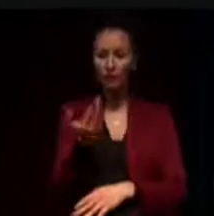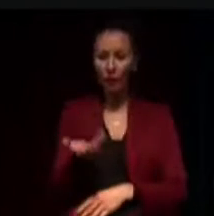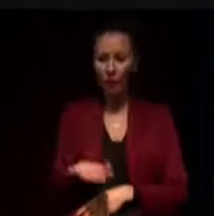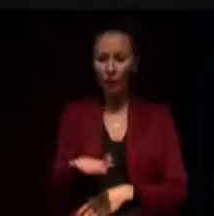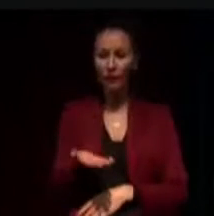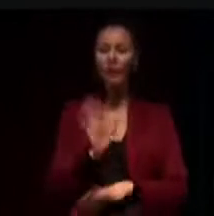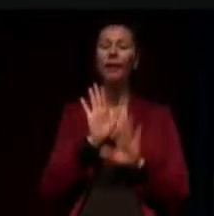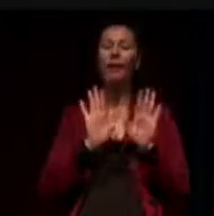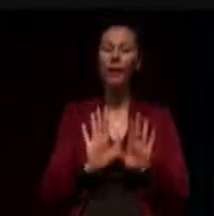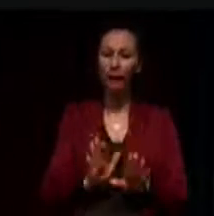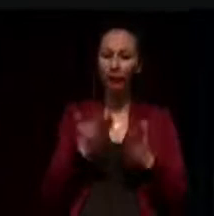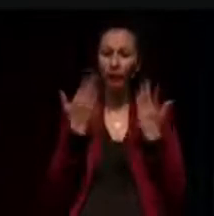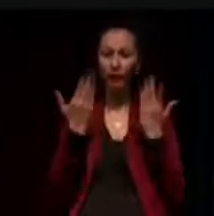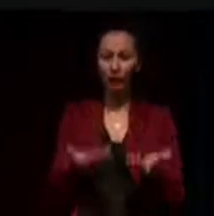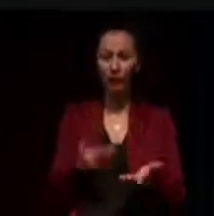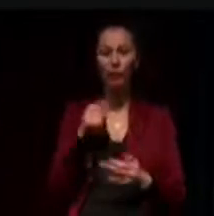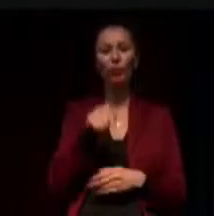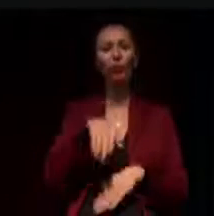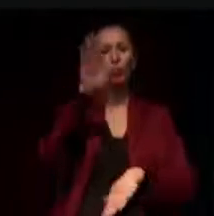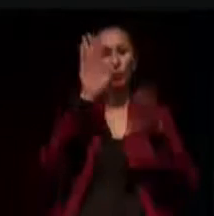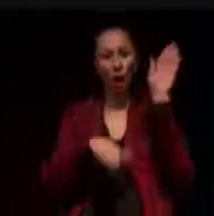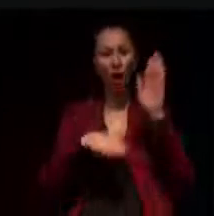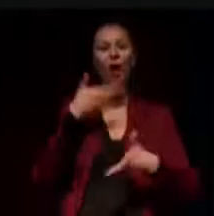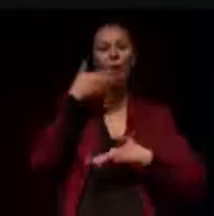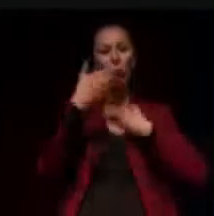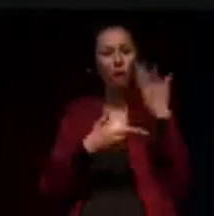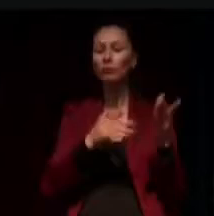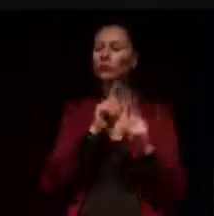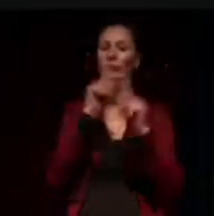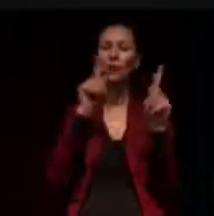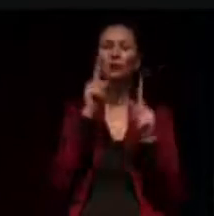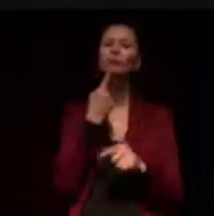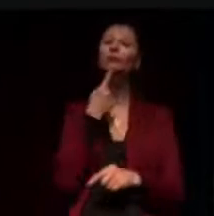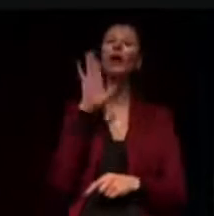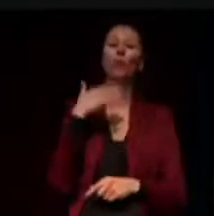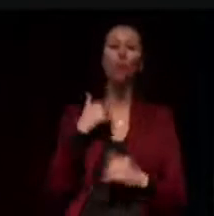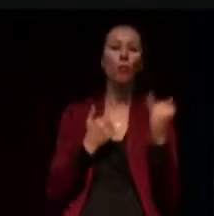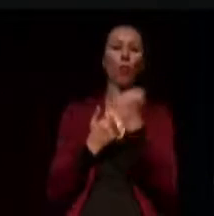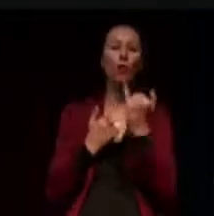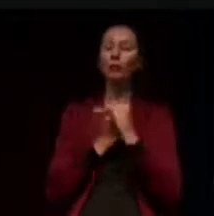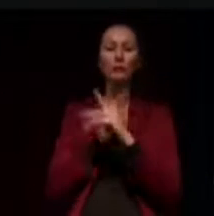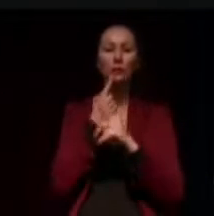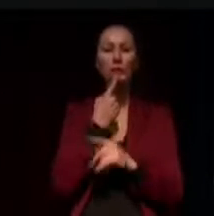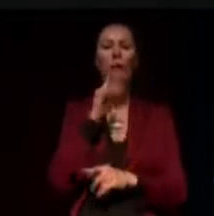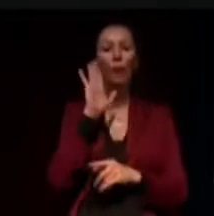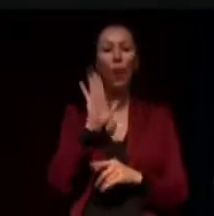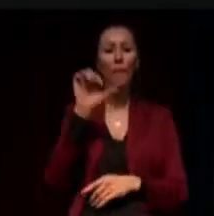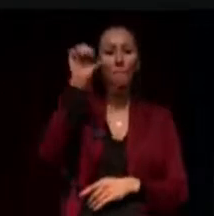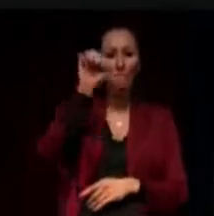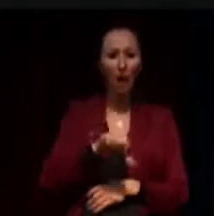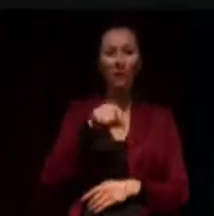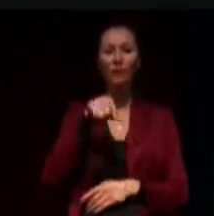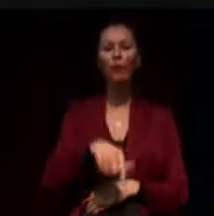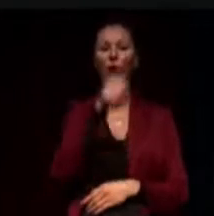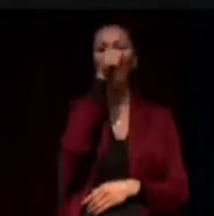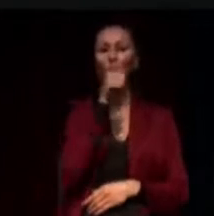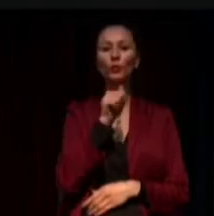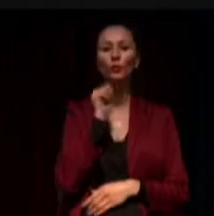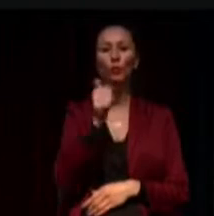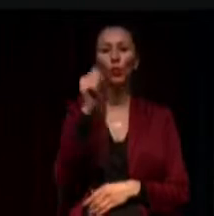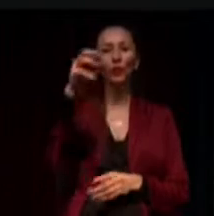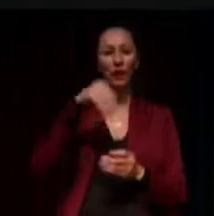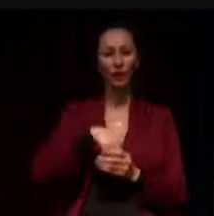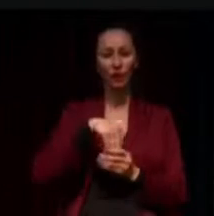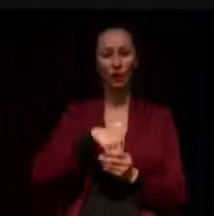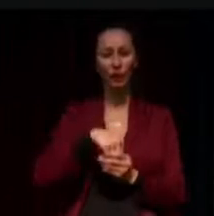olsaydı evet bunların reklamını yapmanızda hiçbir sakınca yoktu ve eleştirmeyecektik. Ama maalesef ki bu 600 gün